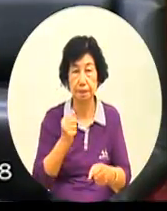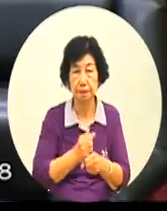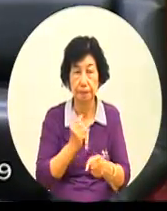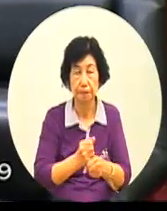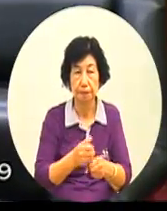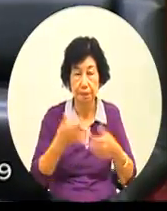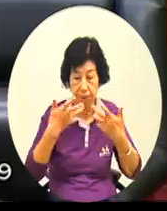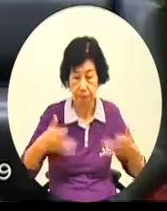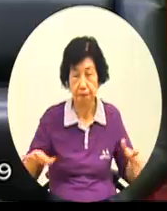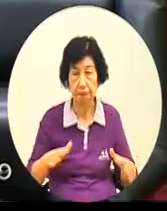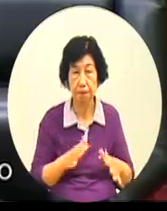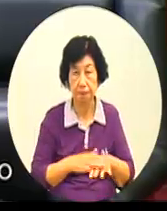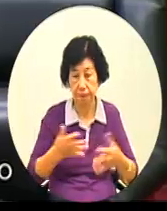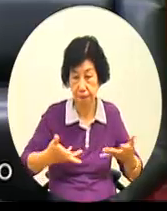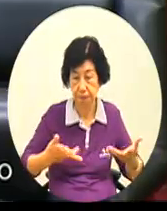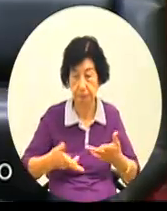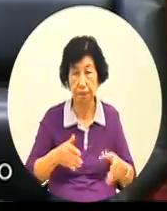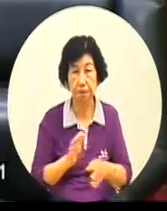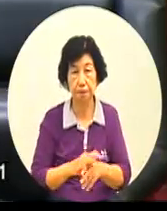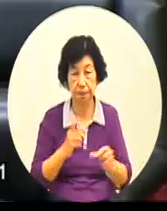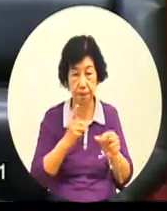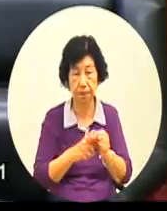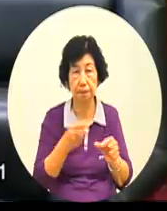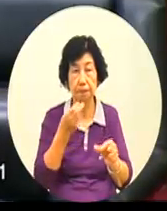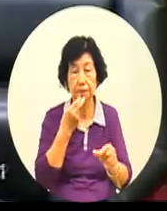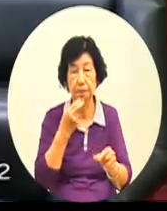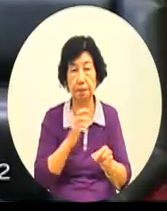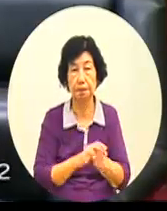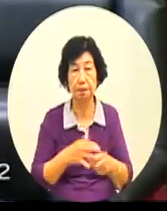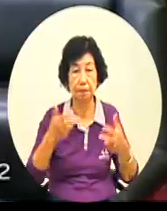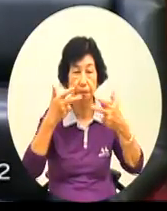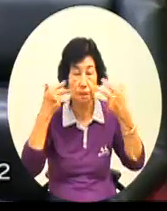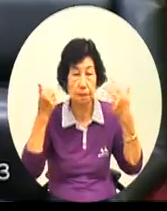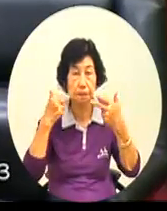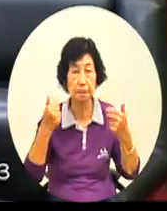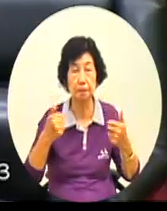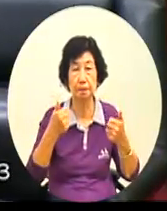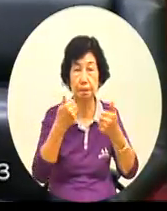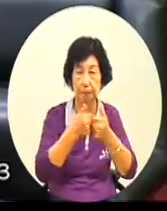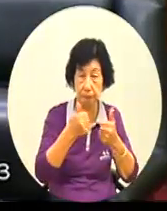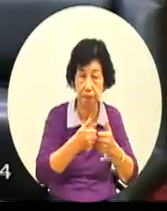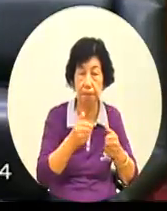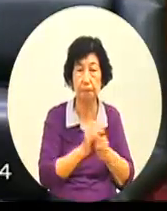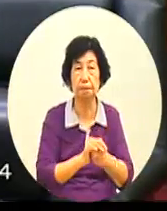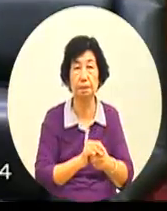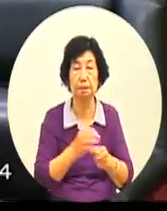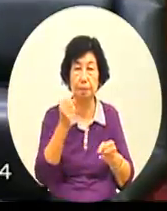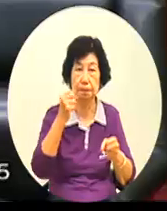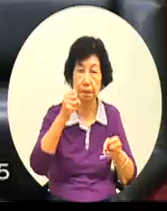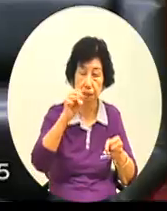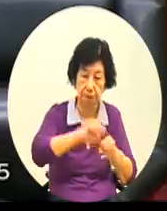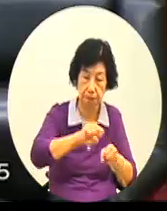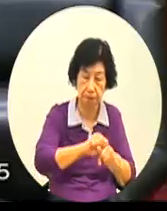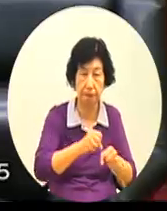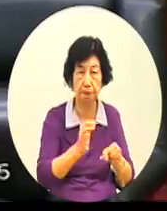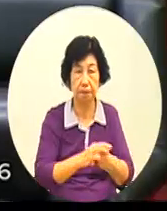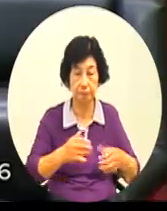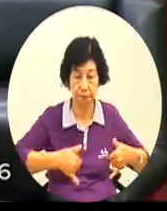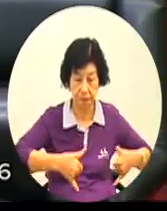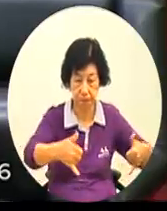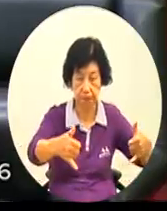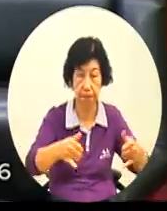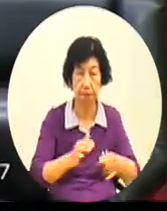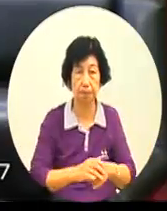边呢，中央人民会我们的造景，我们的特色道路可以争取的，如果是乡公所报的计